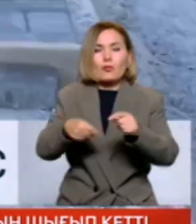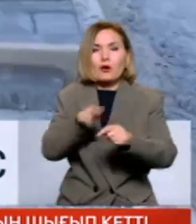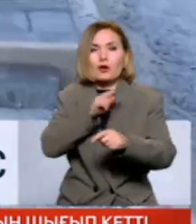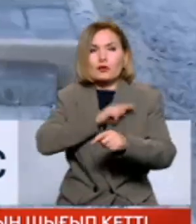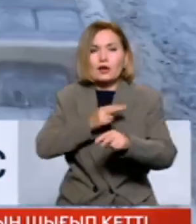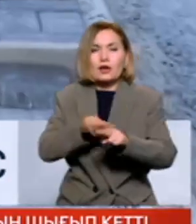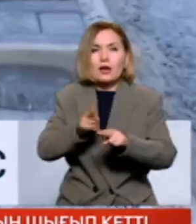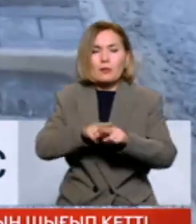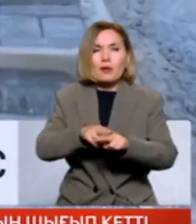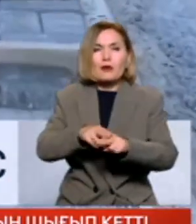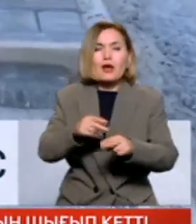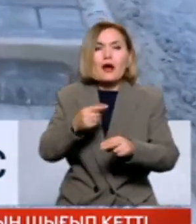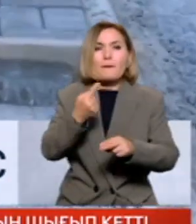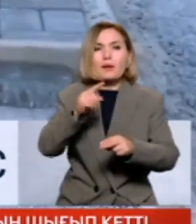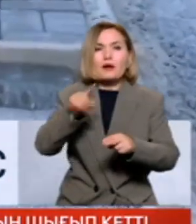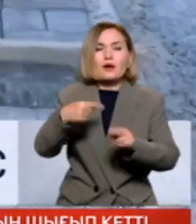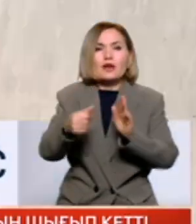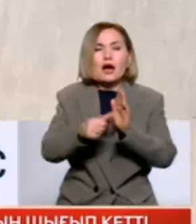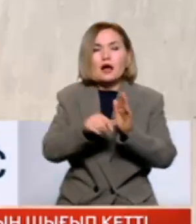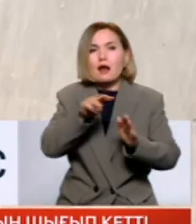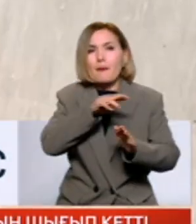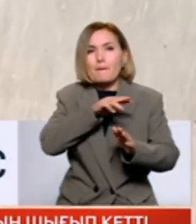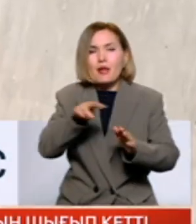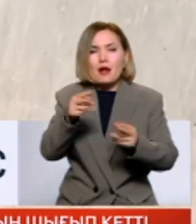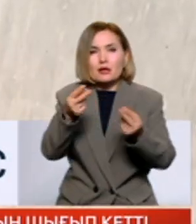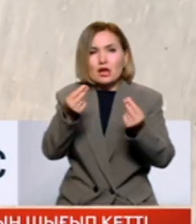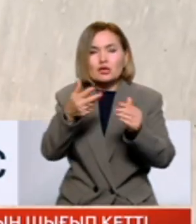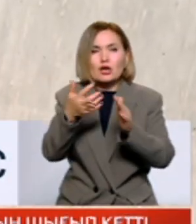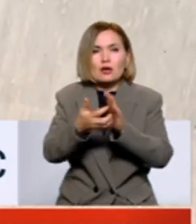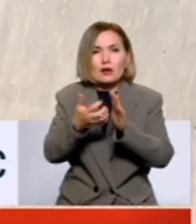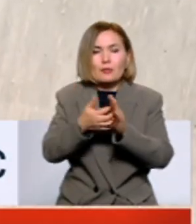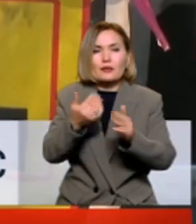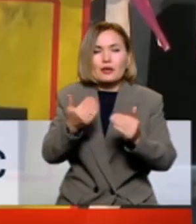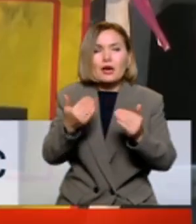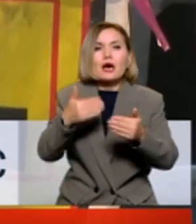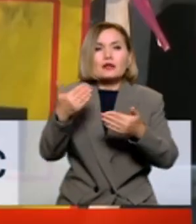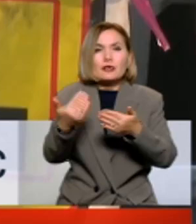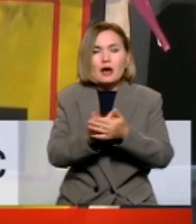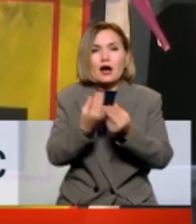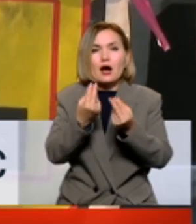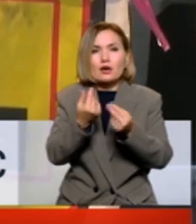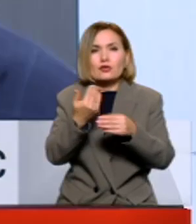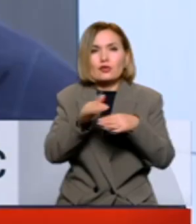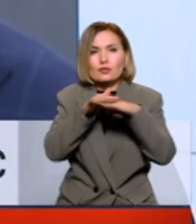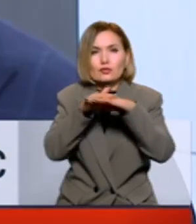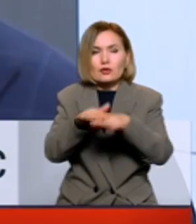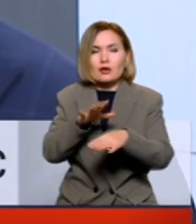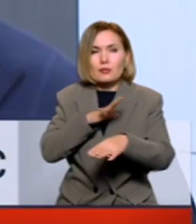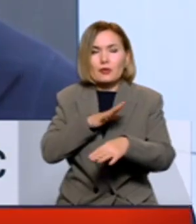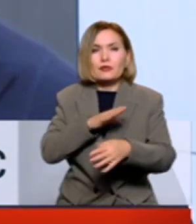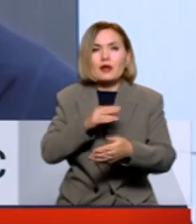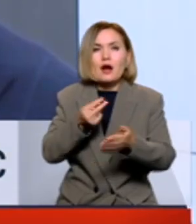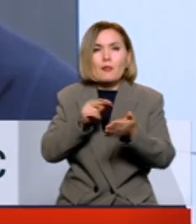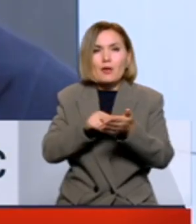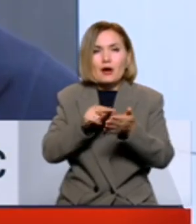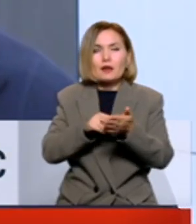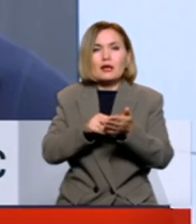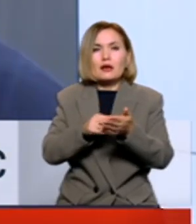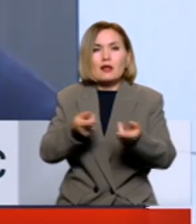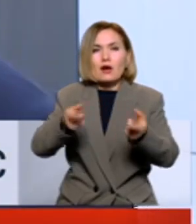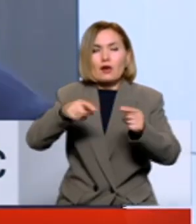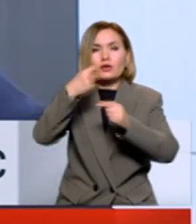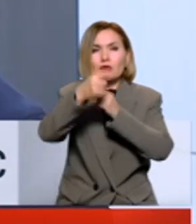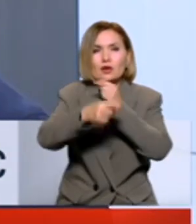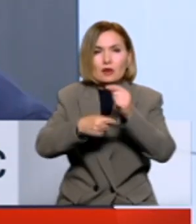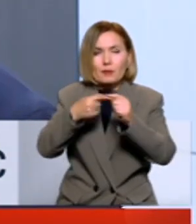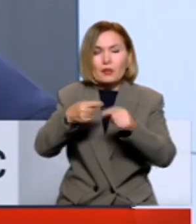жол салуға қаралған 1,6 миллиард ақша жетпей қалды. Енді тағы да қаржы бөлініп отыр. Бағалардың көтерілуі және